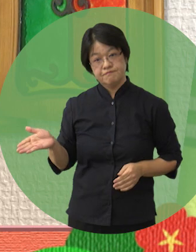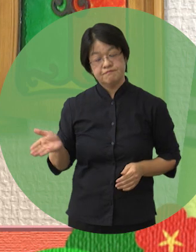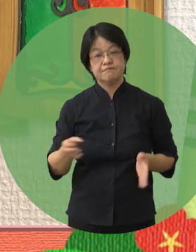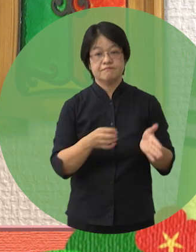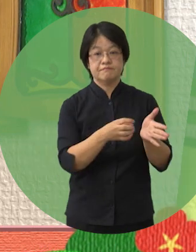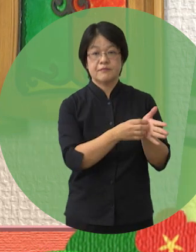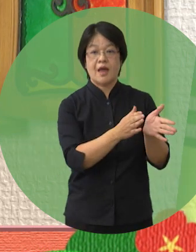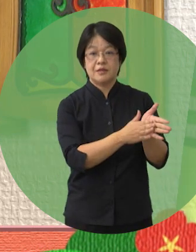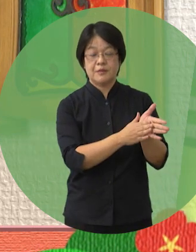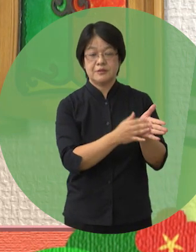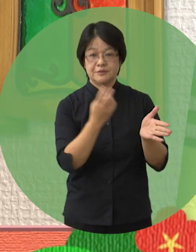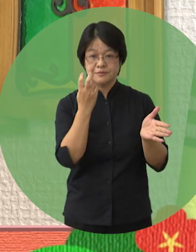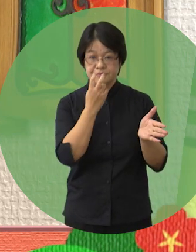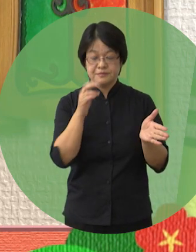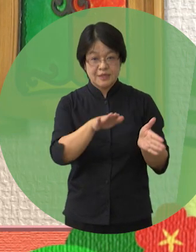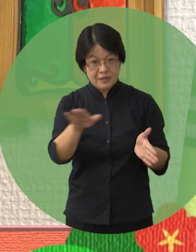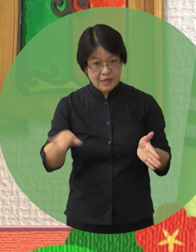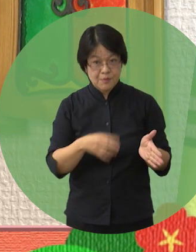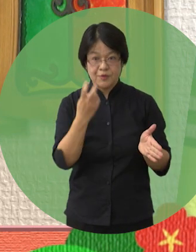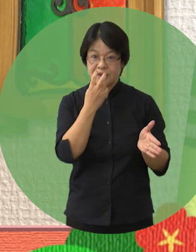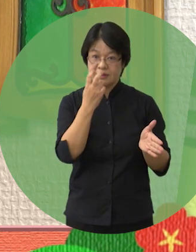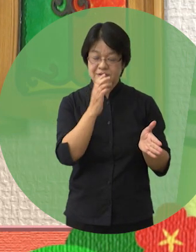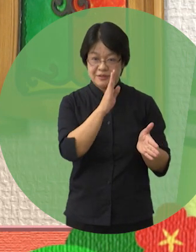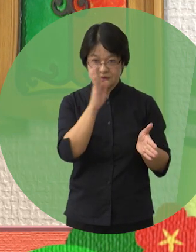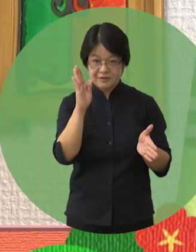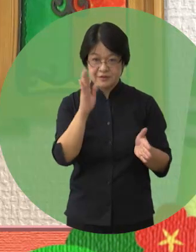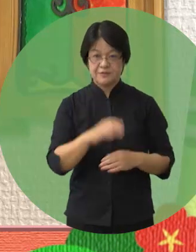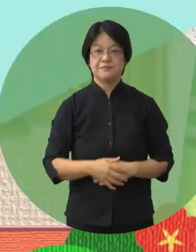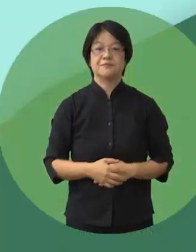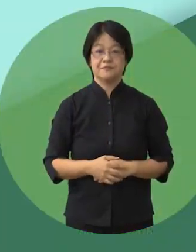ています。 皆さんもぜひご覧くださいね。